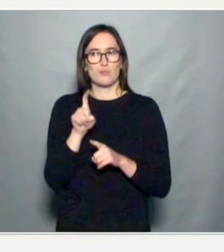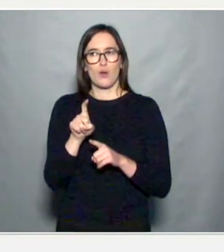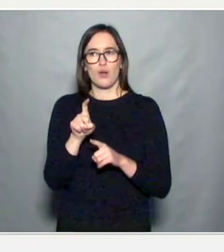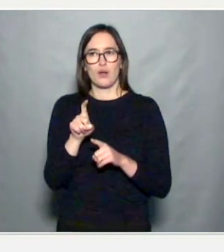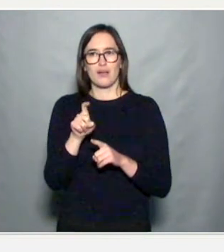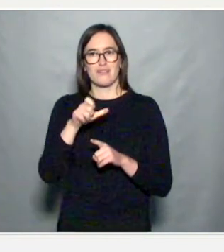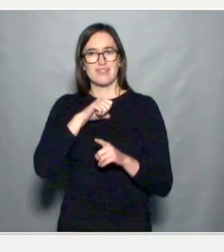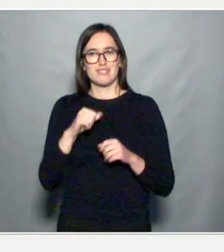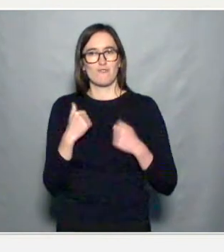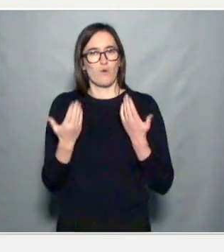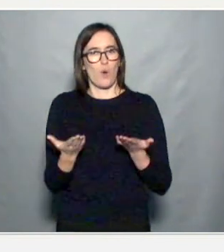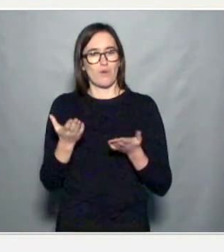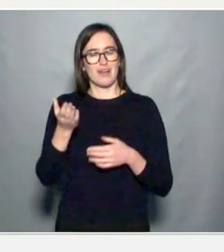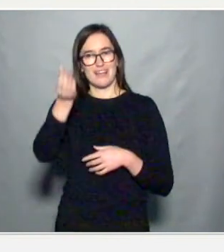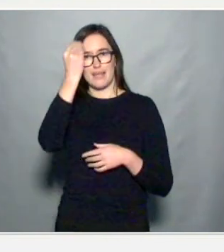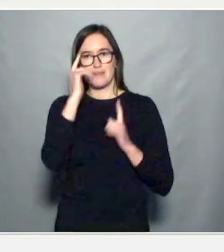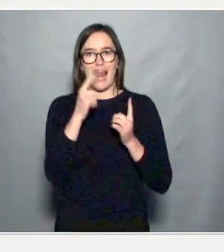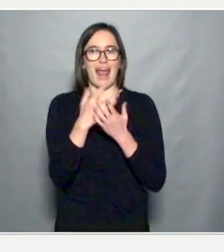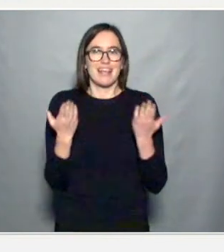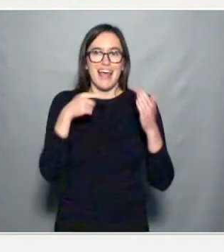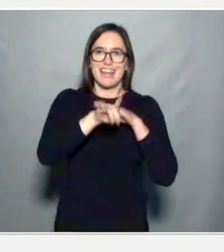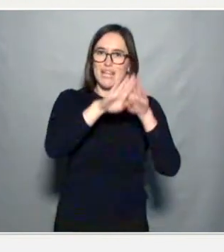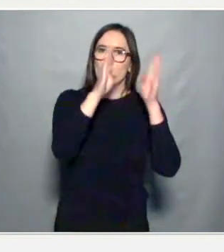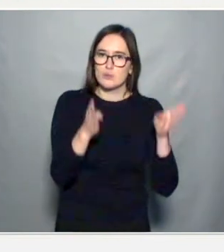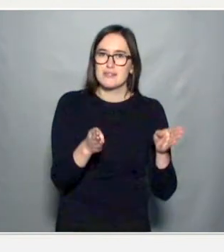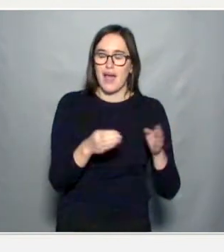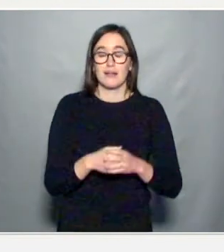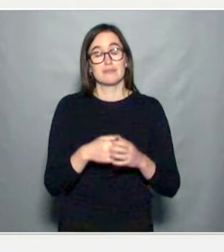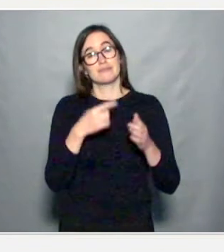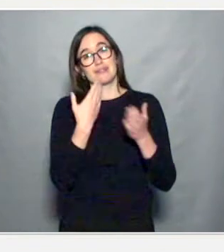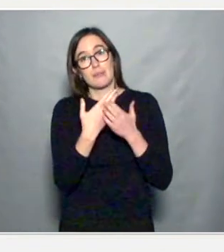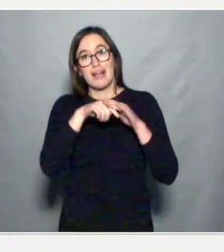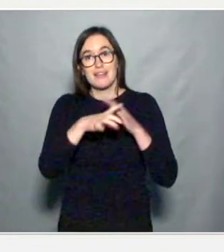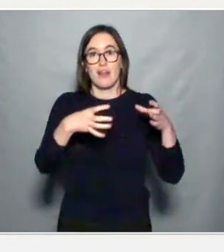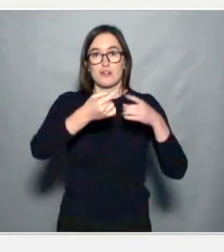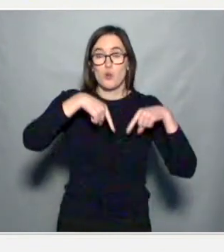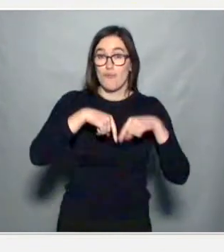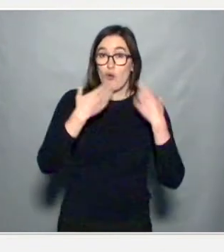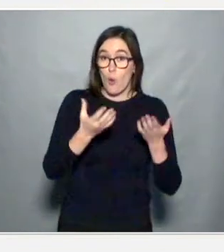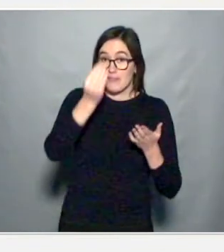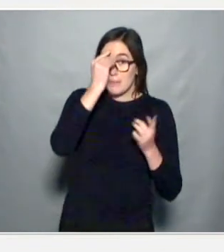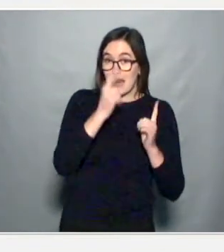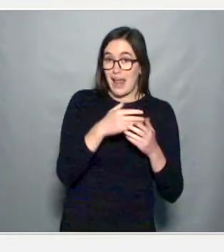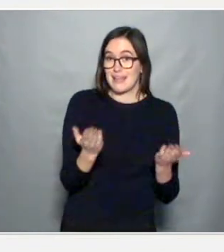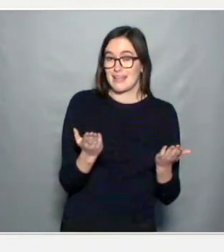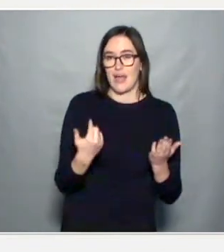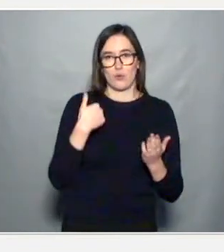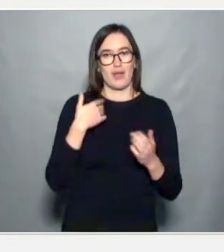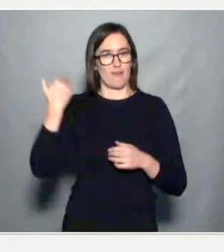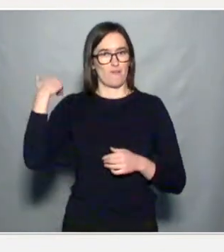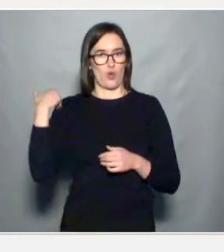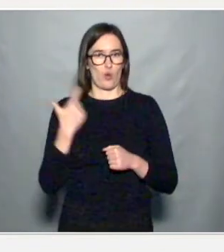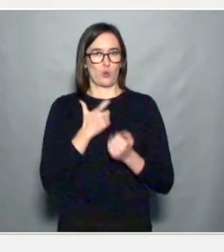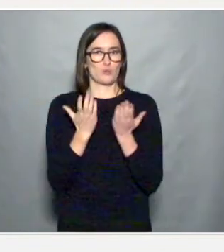om man ska få ha keps eller inte inomhus. I klassrum till exempel. Och när jag gick på högstadiet var det den